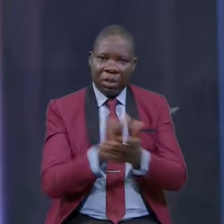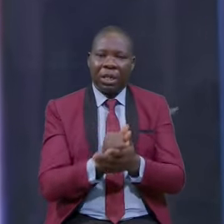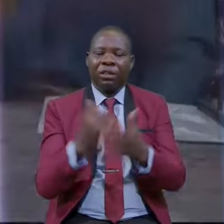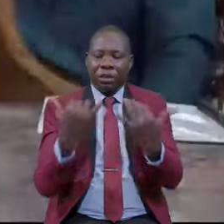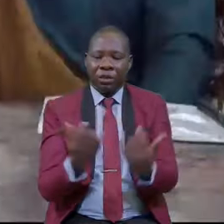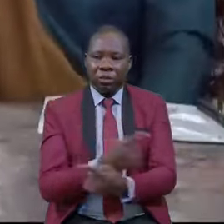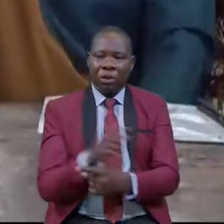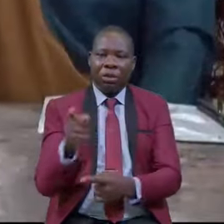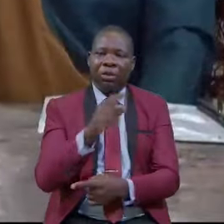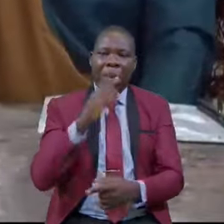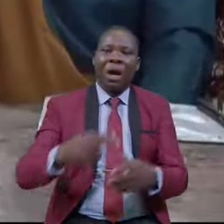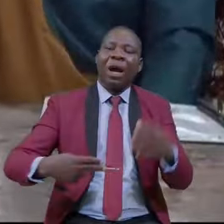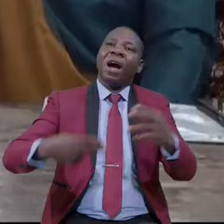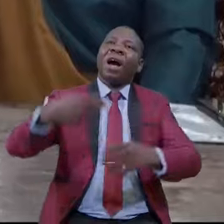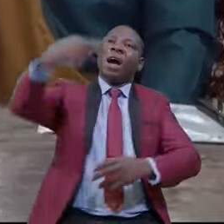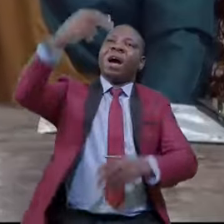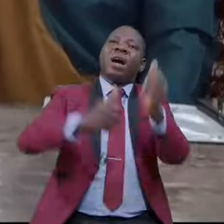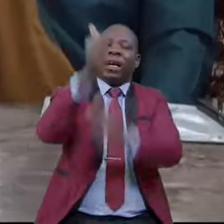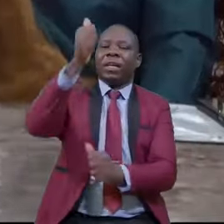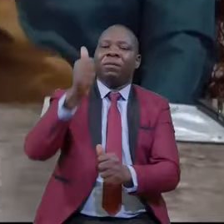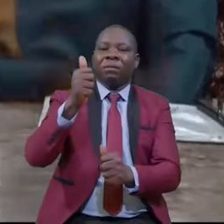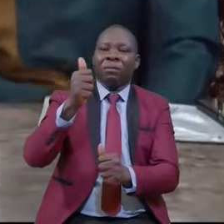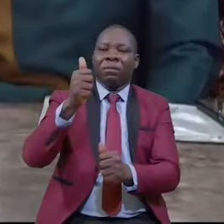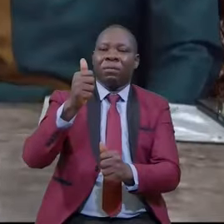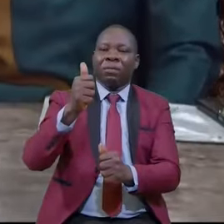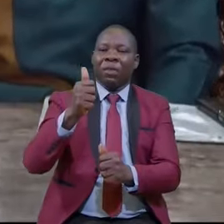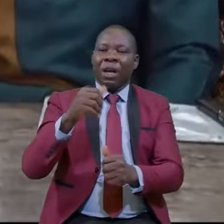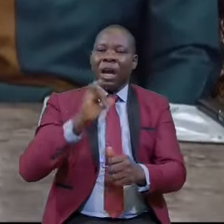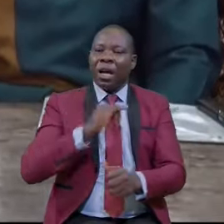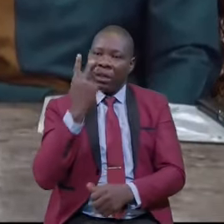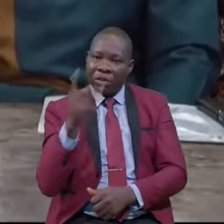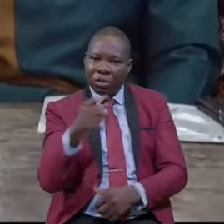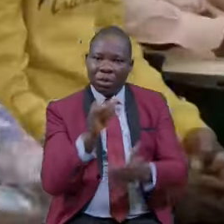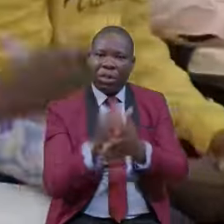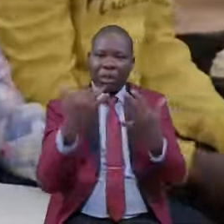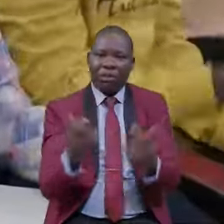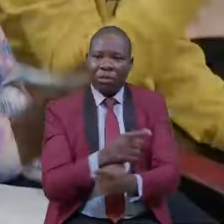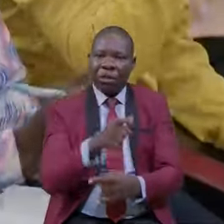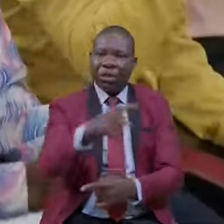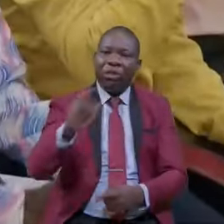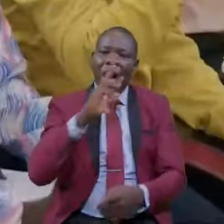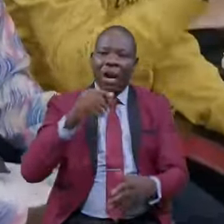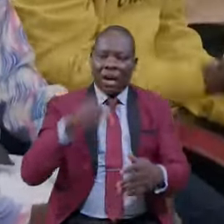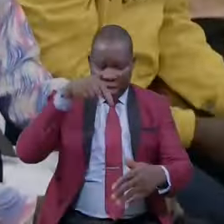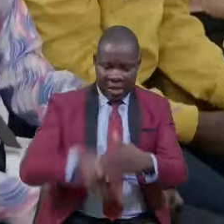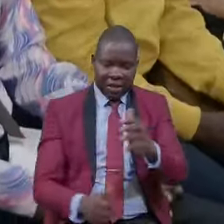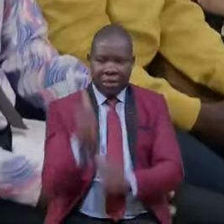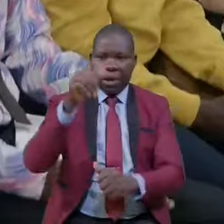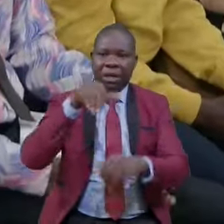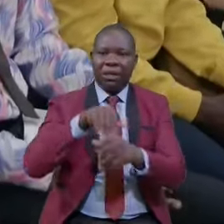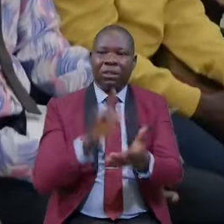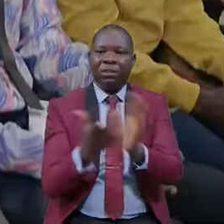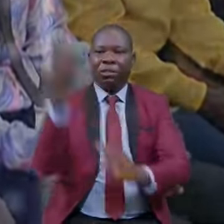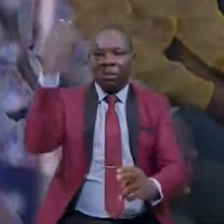are higher. Tu es plus haut. I see you that today je vois aujourd'hui you are deeper. Que tu es plus profond. In fact,